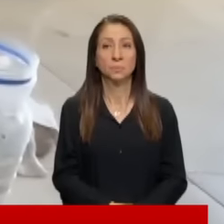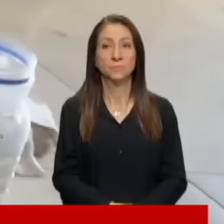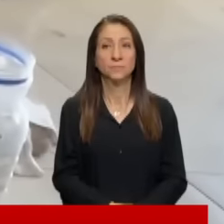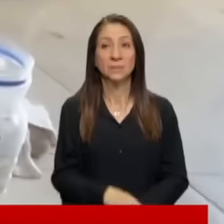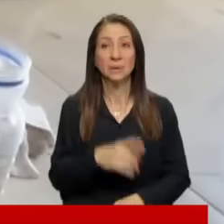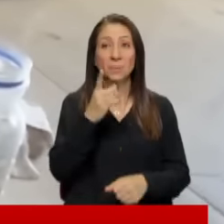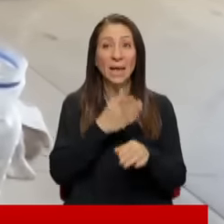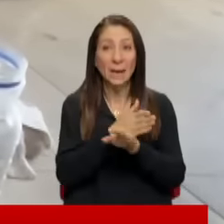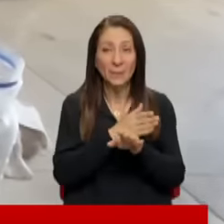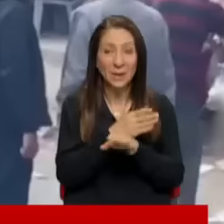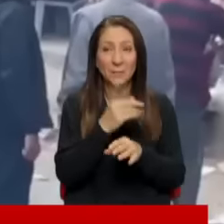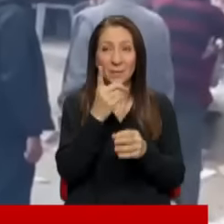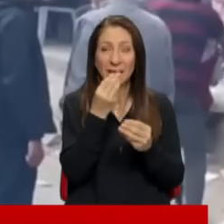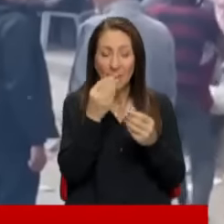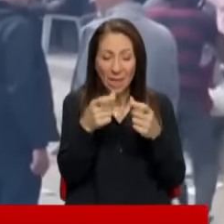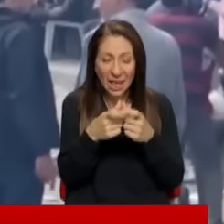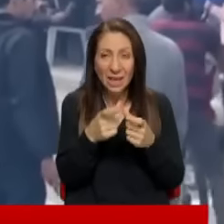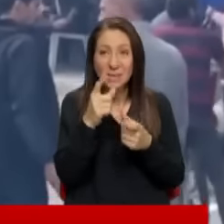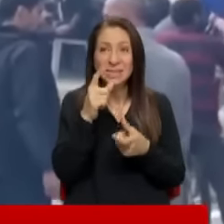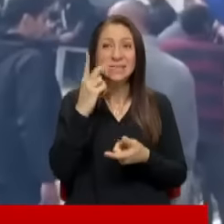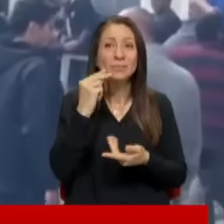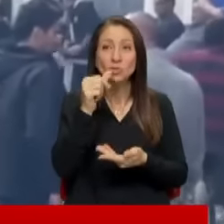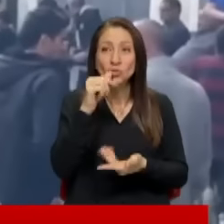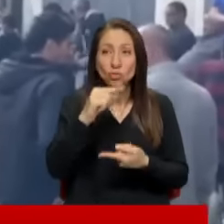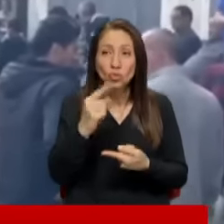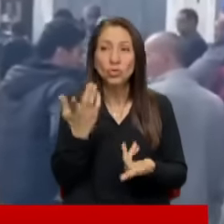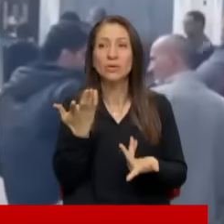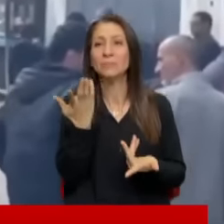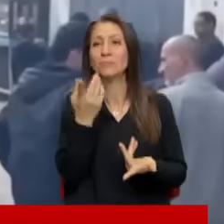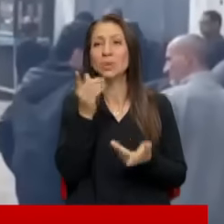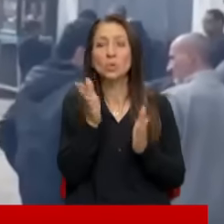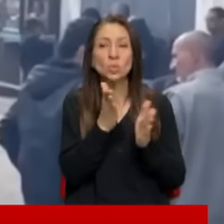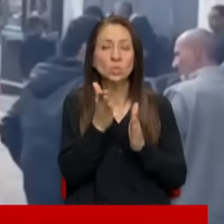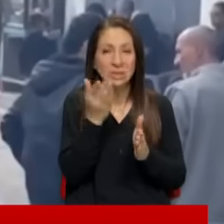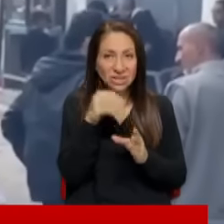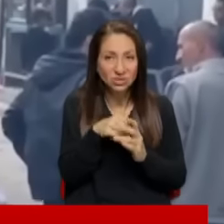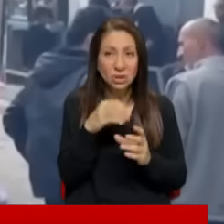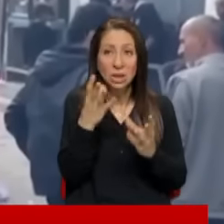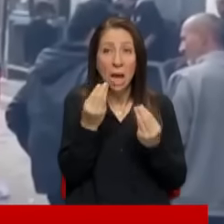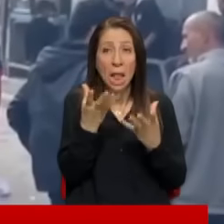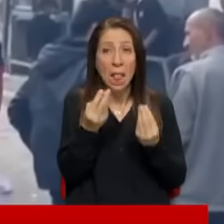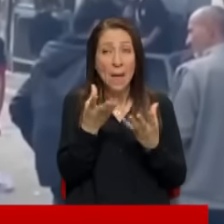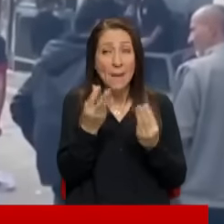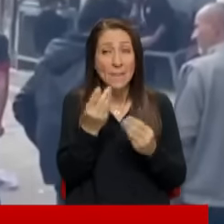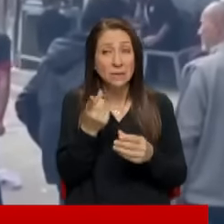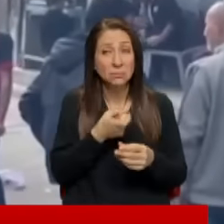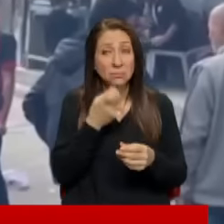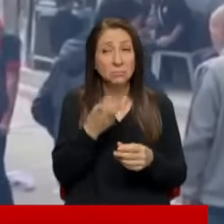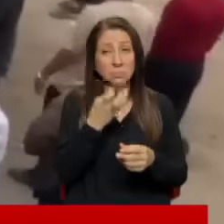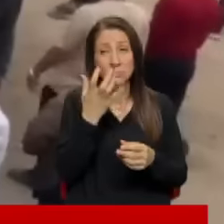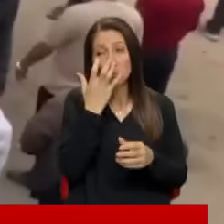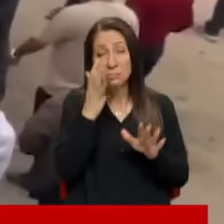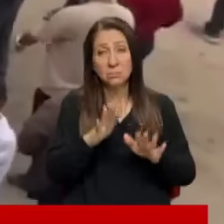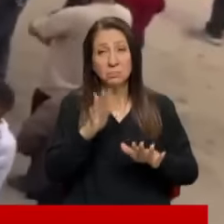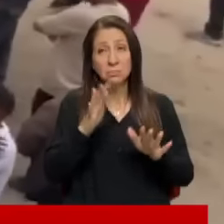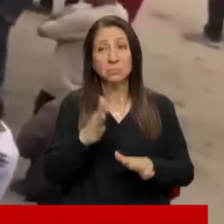Bir parça ekmek, bir kap yemek, bir şişe temiz su ya da biraz un için oluşan kalabalık, saatler süren